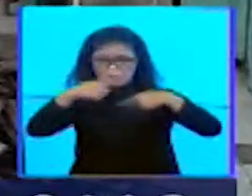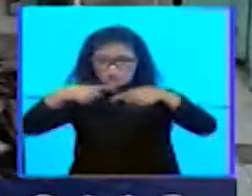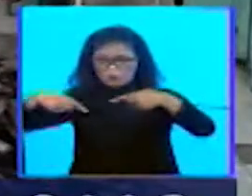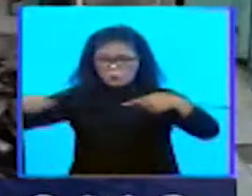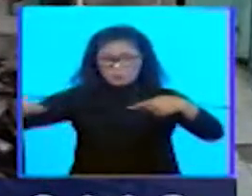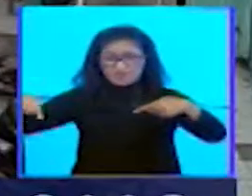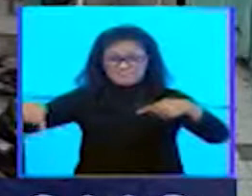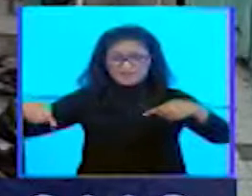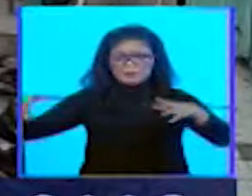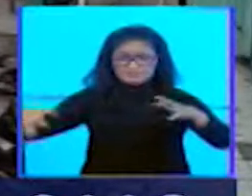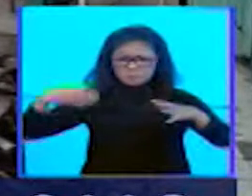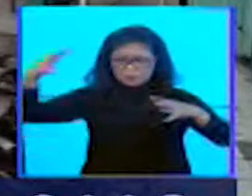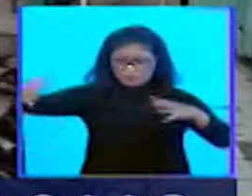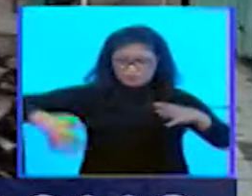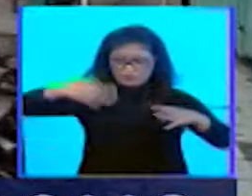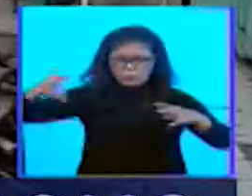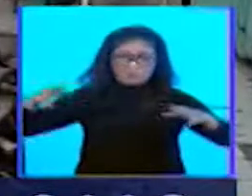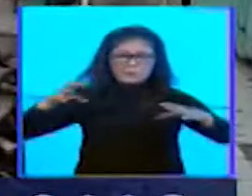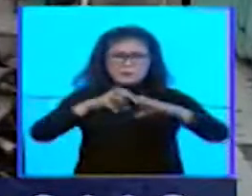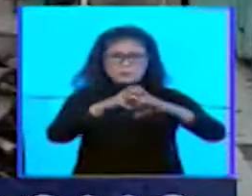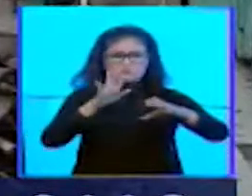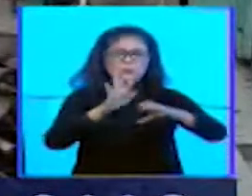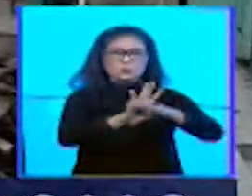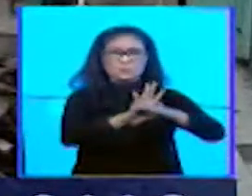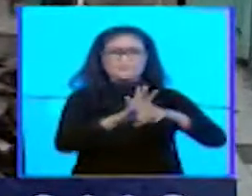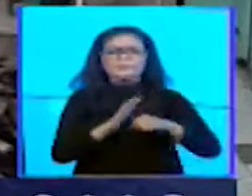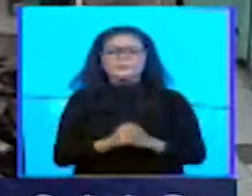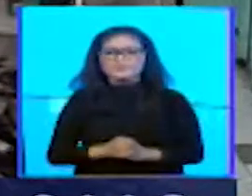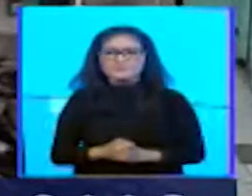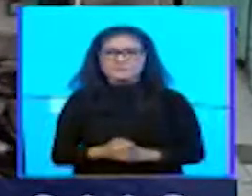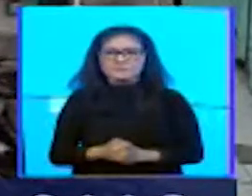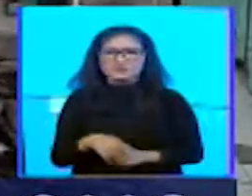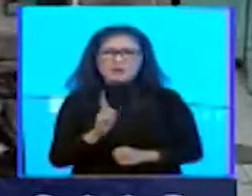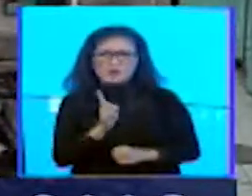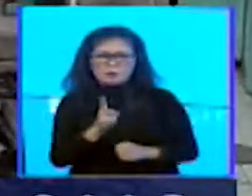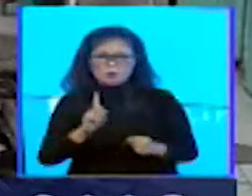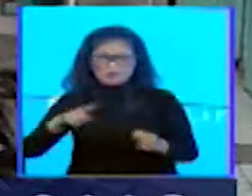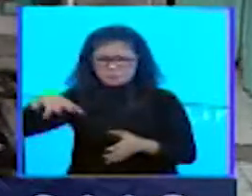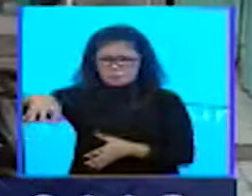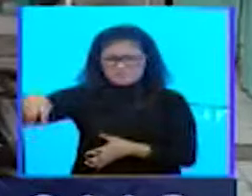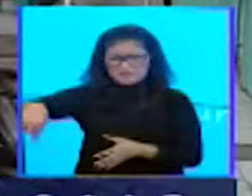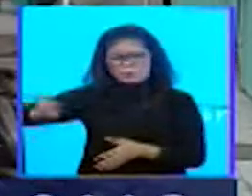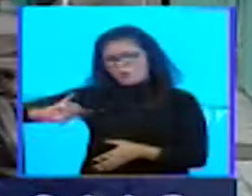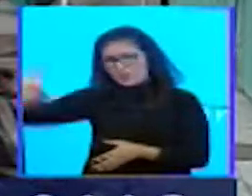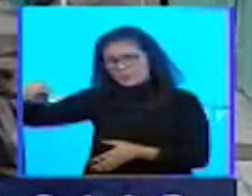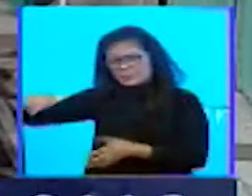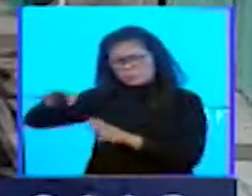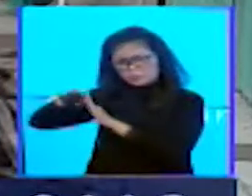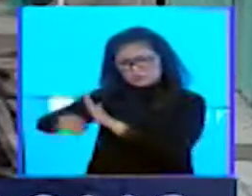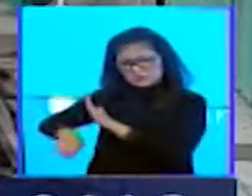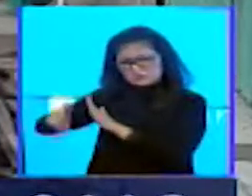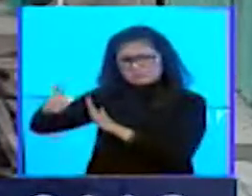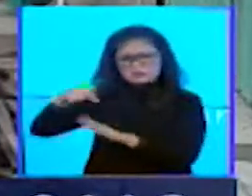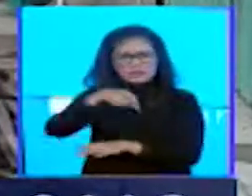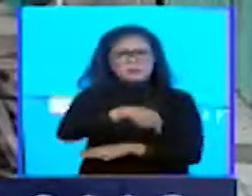ini kan konsepnya tali air, ternyata tali air kita cukup aman di Jalan Garuda di wilayah kami. Ternyata di dalamnya ada kabel-kabel yang hampir kaca,